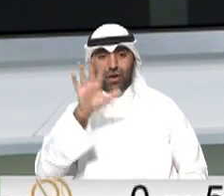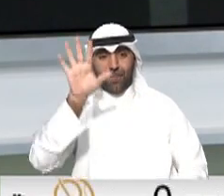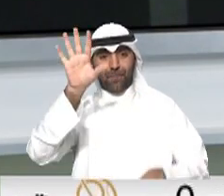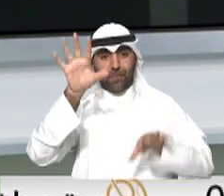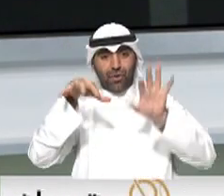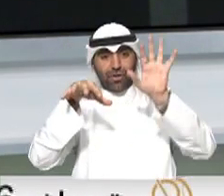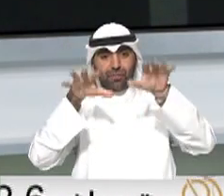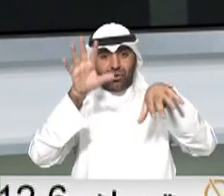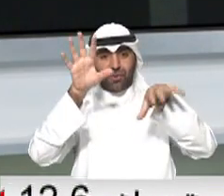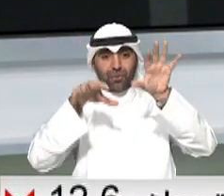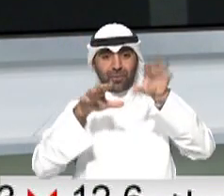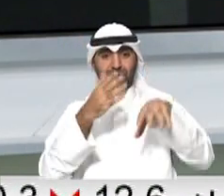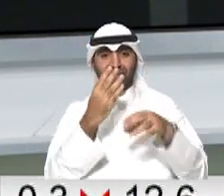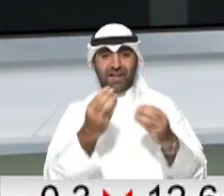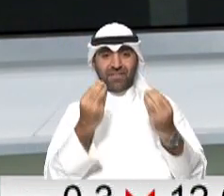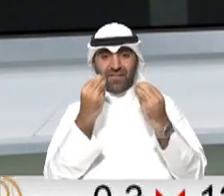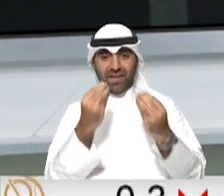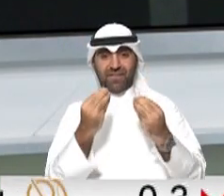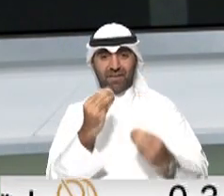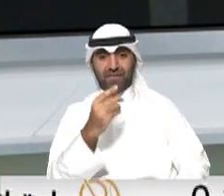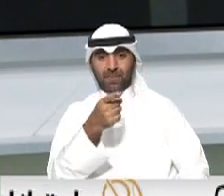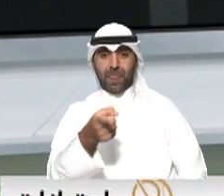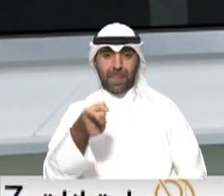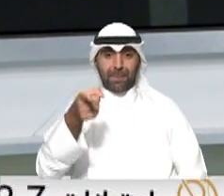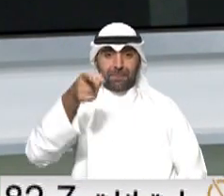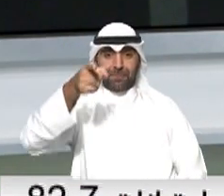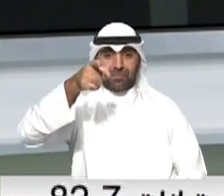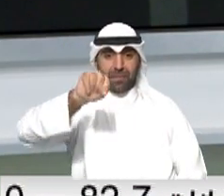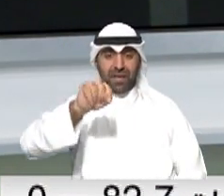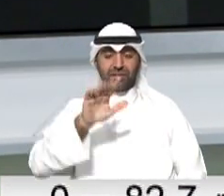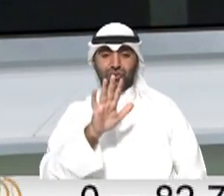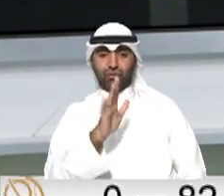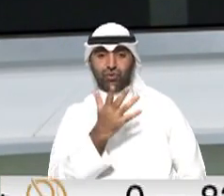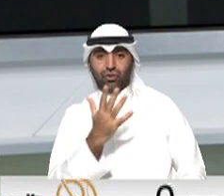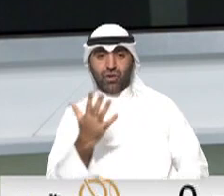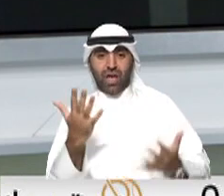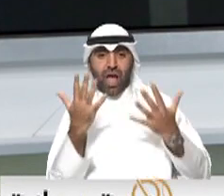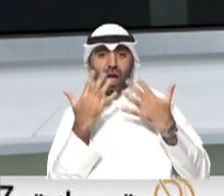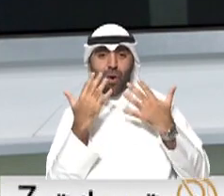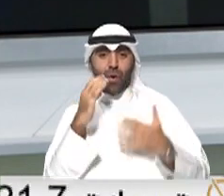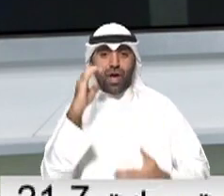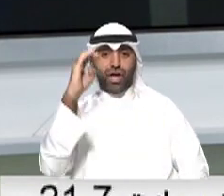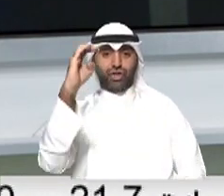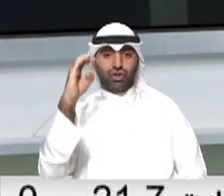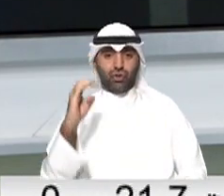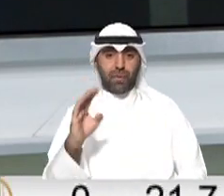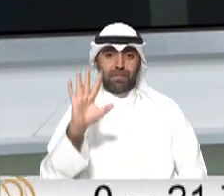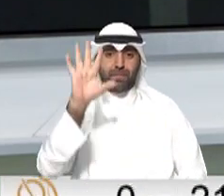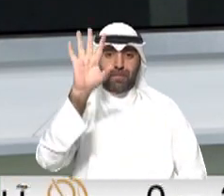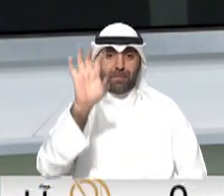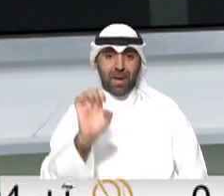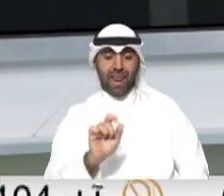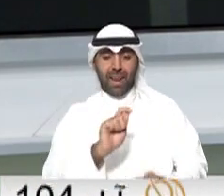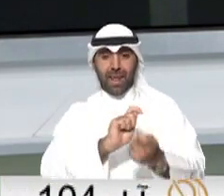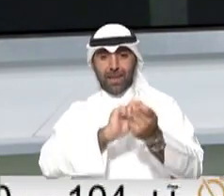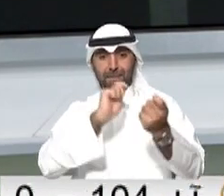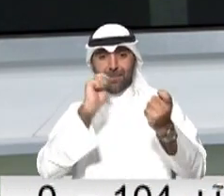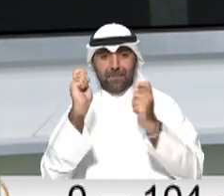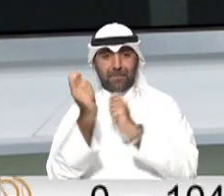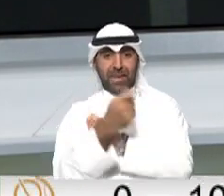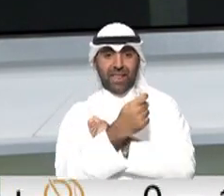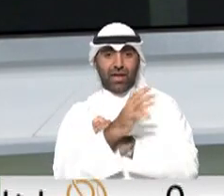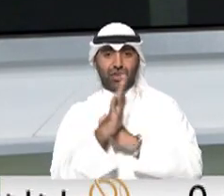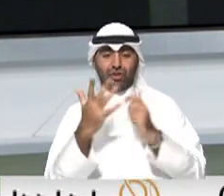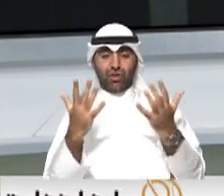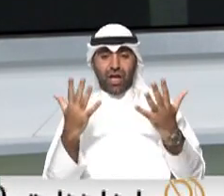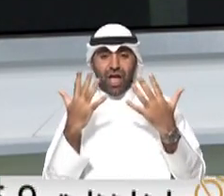حتى الساعات الأولى من صباح يوم الثلاثاء، وتعاود الرياح الشمالية الغربية، درجات الحرارة 29 درجة مئوية و27